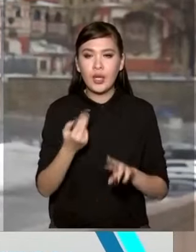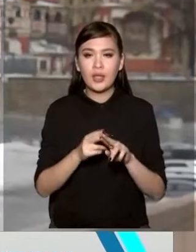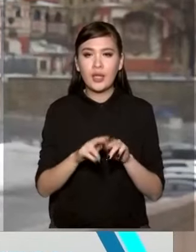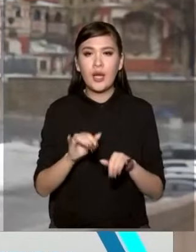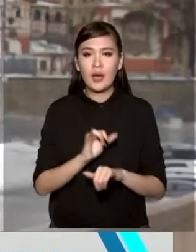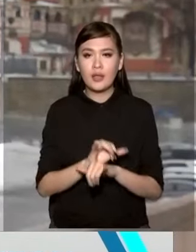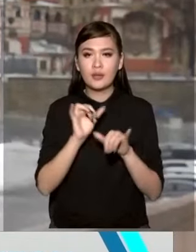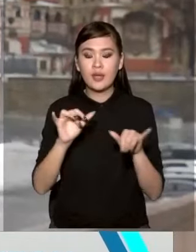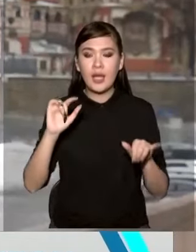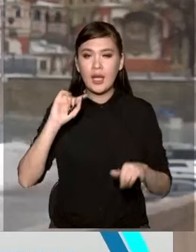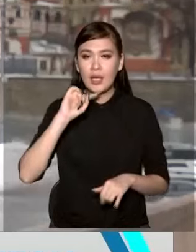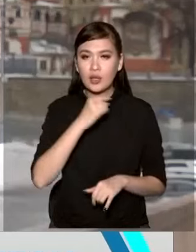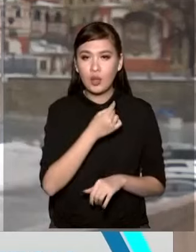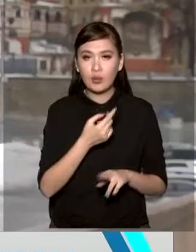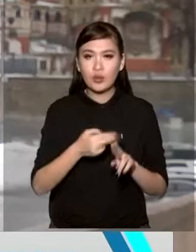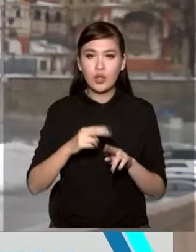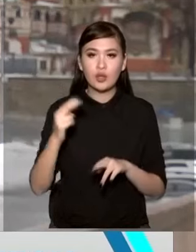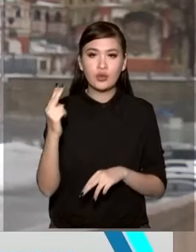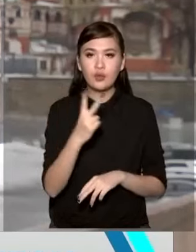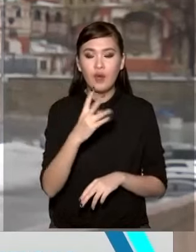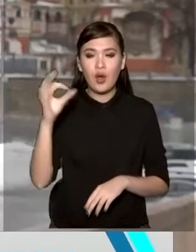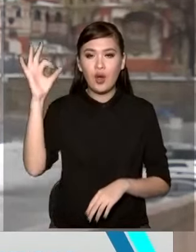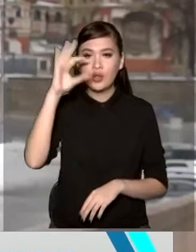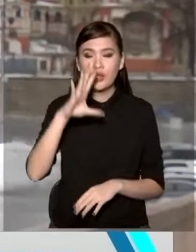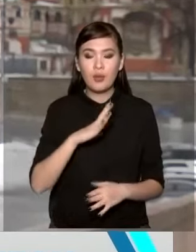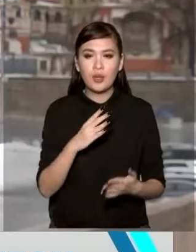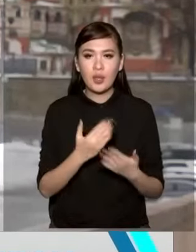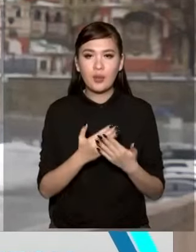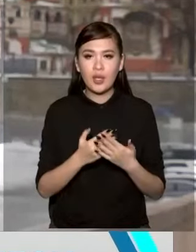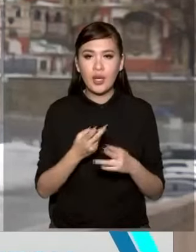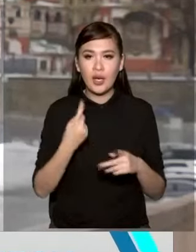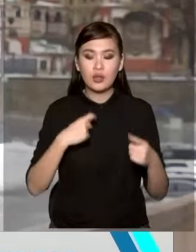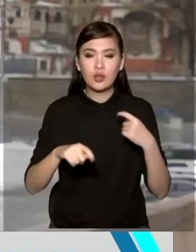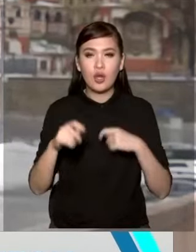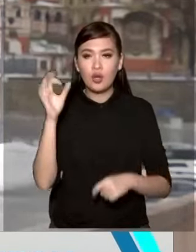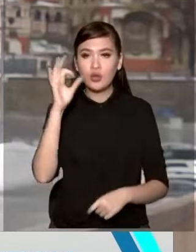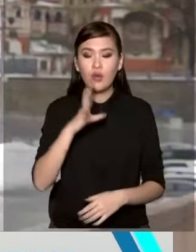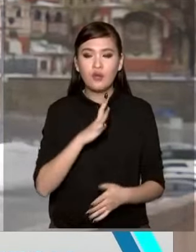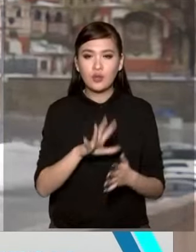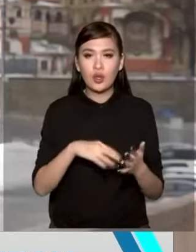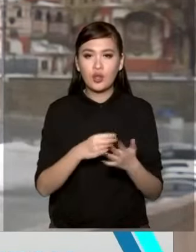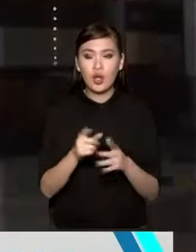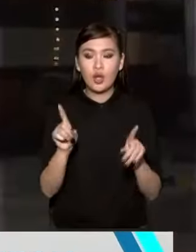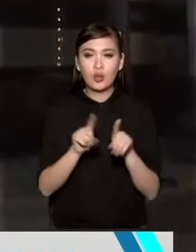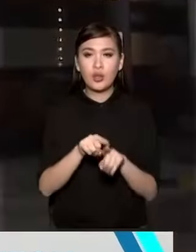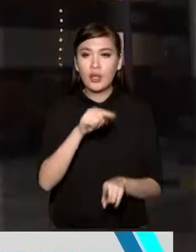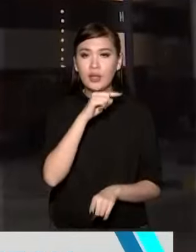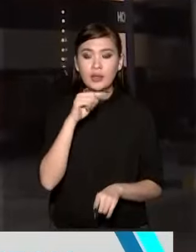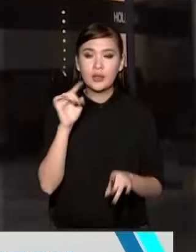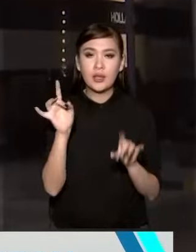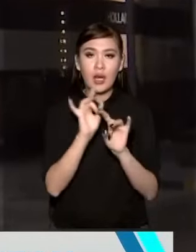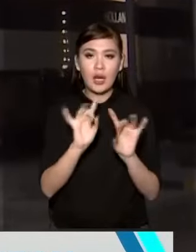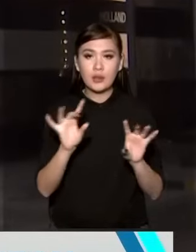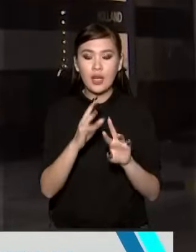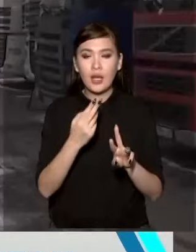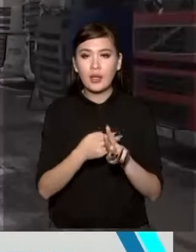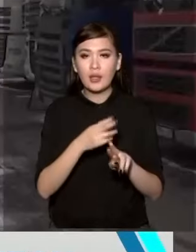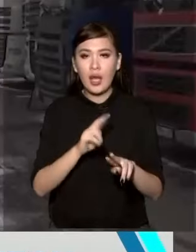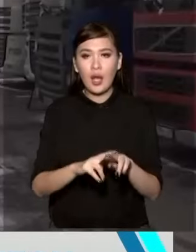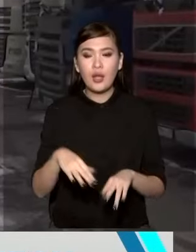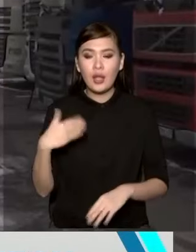развития экономических связей двух стран на примере межрегиональной торговли говорят и российские эксперты. При этом отмечая, что